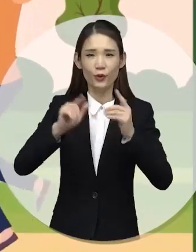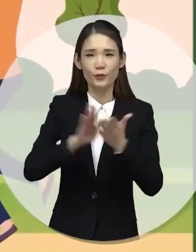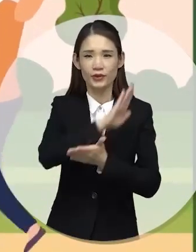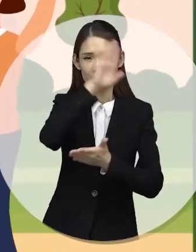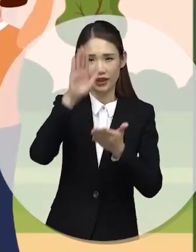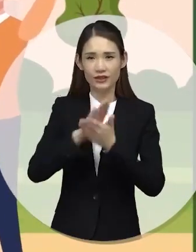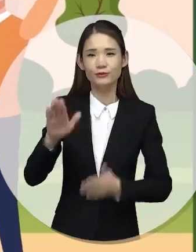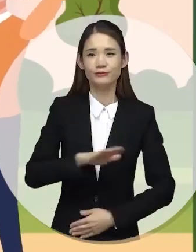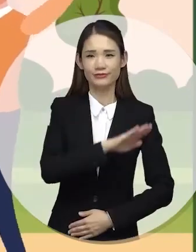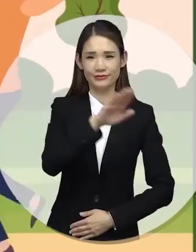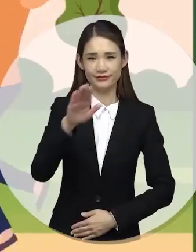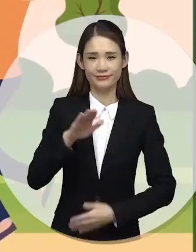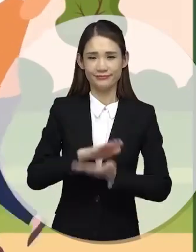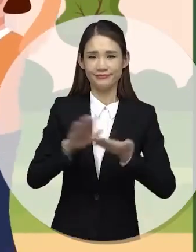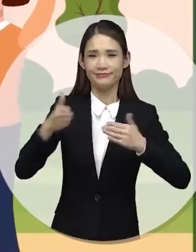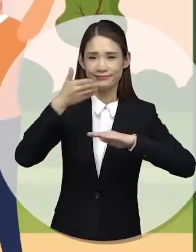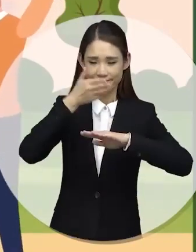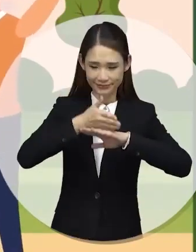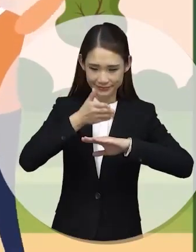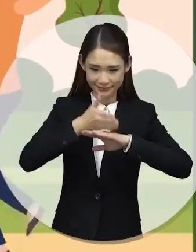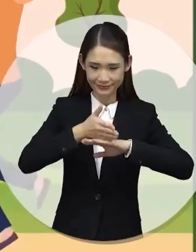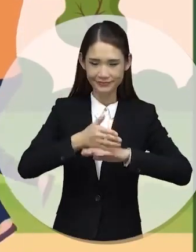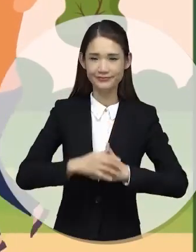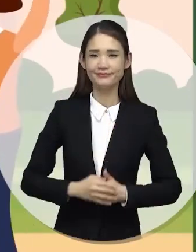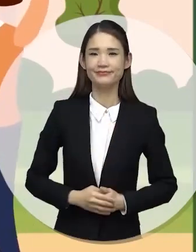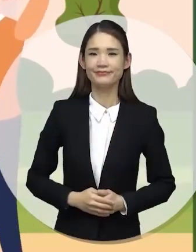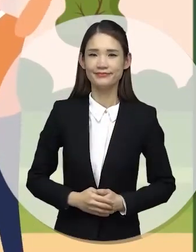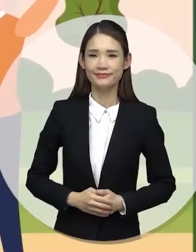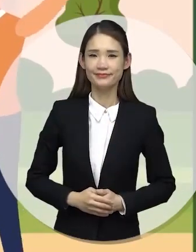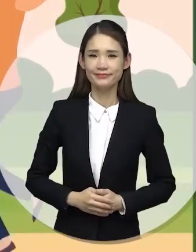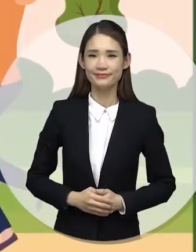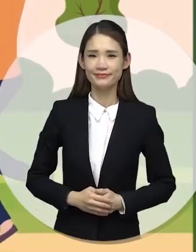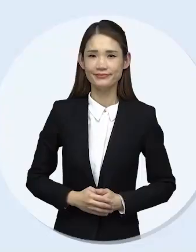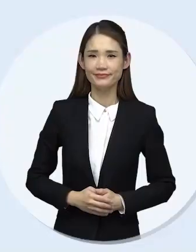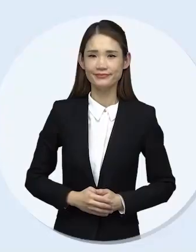속에서 더욱 빛나는 우리였습니다. 감사합니다.